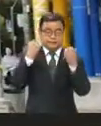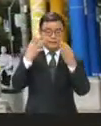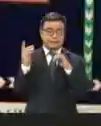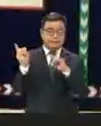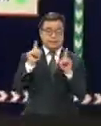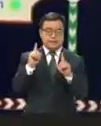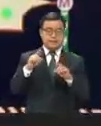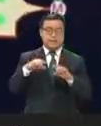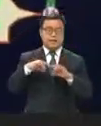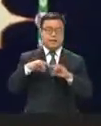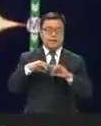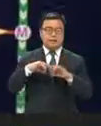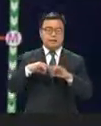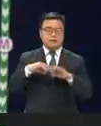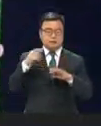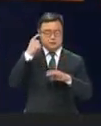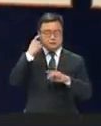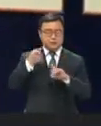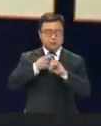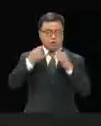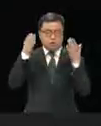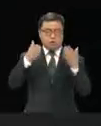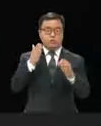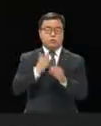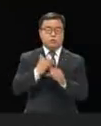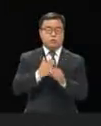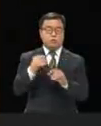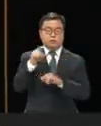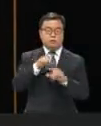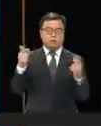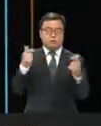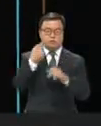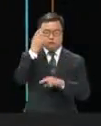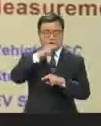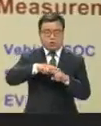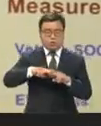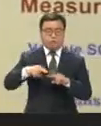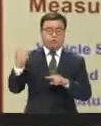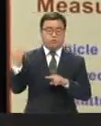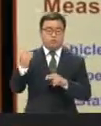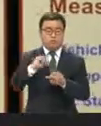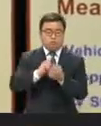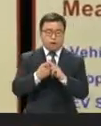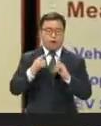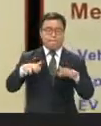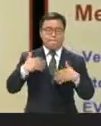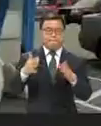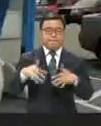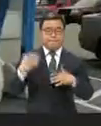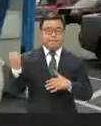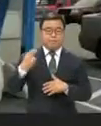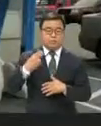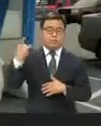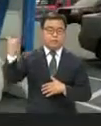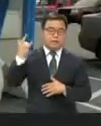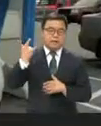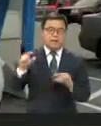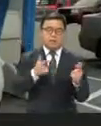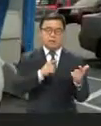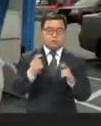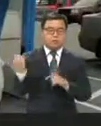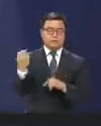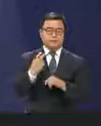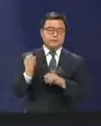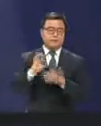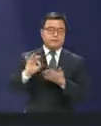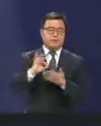신재생에너지입니다. 점점 고갈되고 있는 석탄, 석유 외에 태양에너지, 풍력, 연료전지 등 재생에너지 생산에